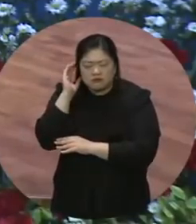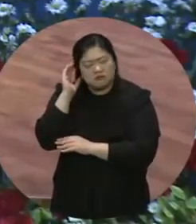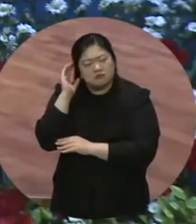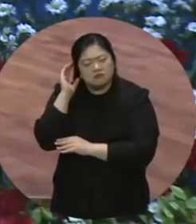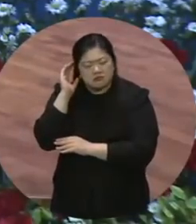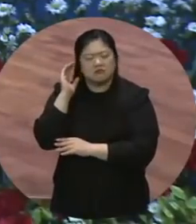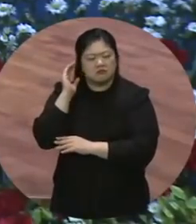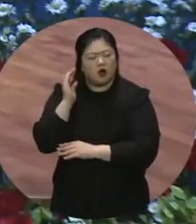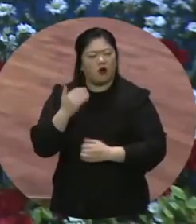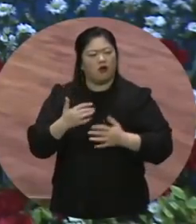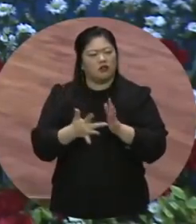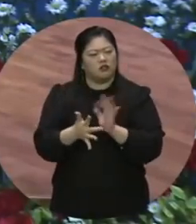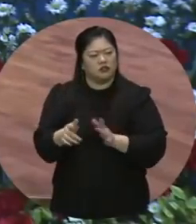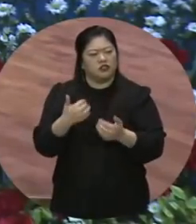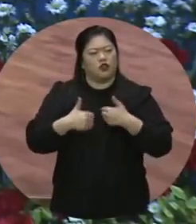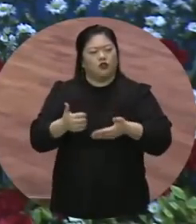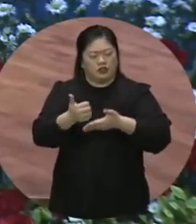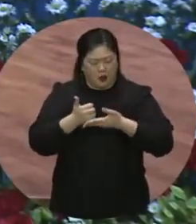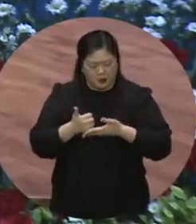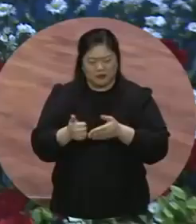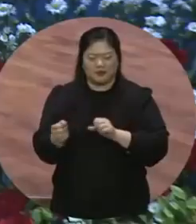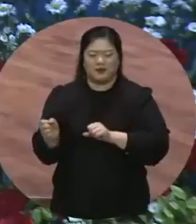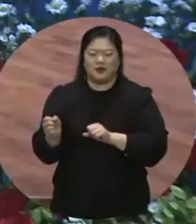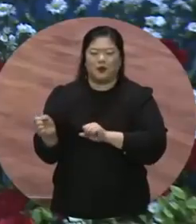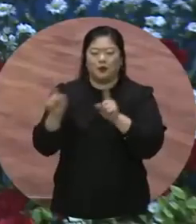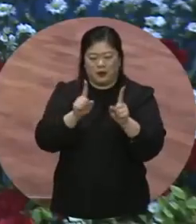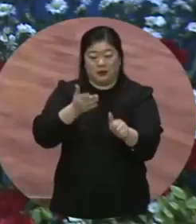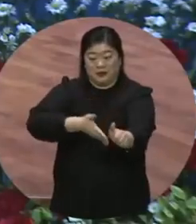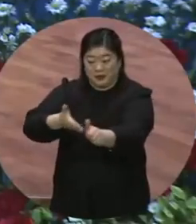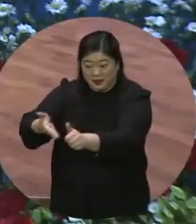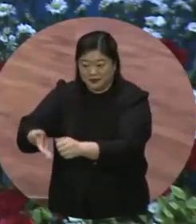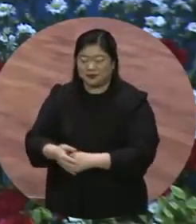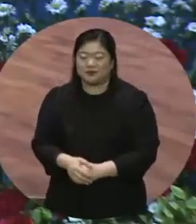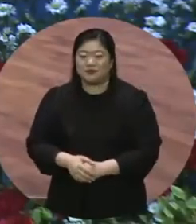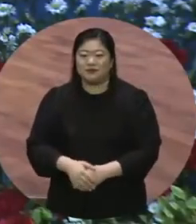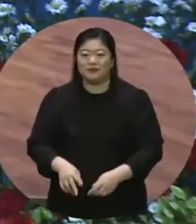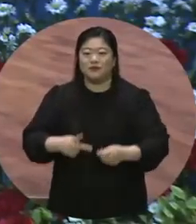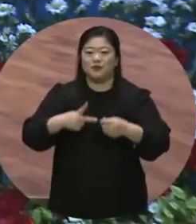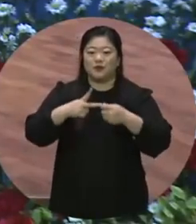죄물로 축복합니다. 두 번째로 의인이 된 죄인입니다.